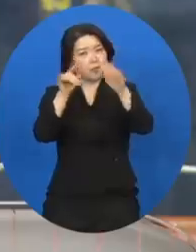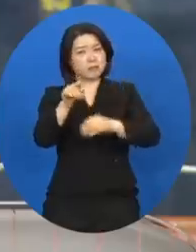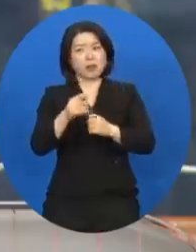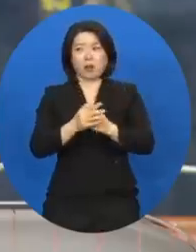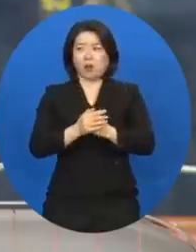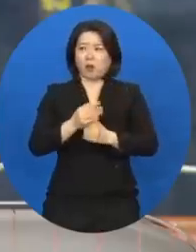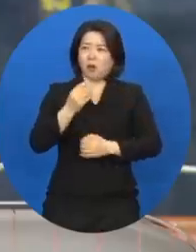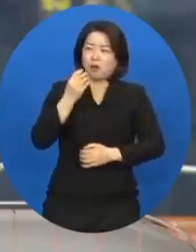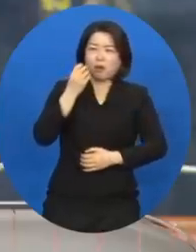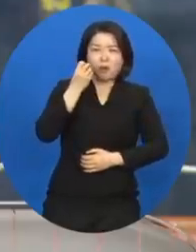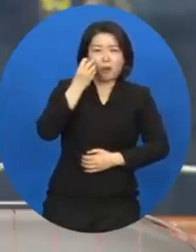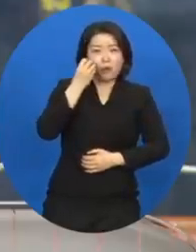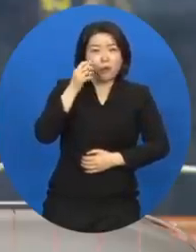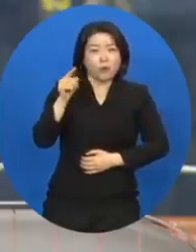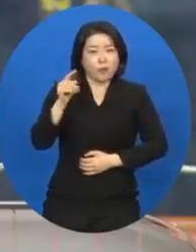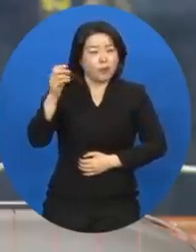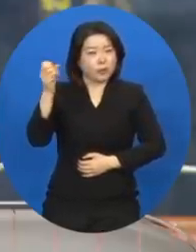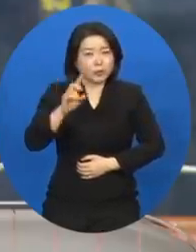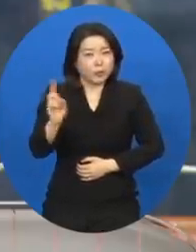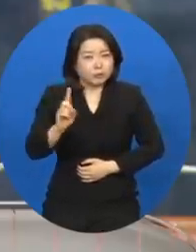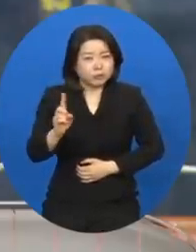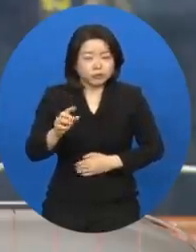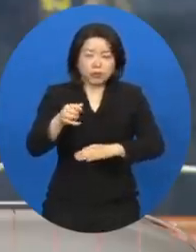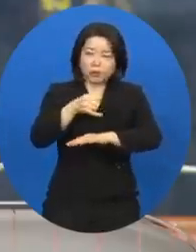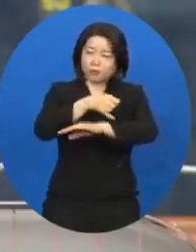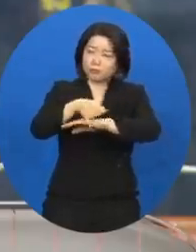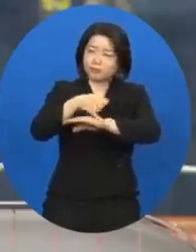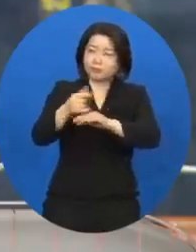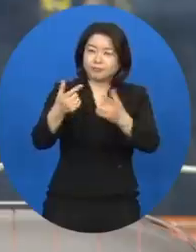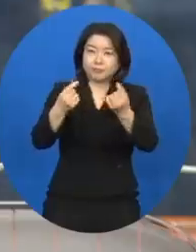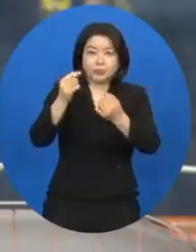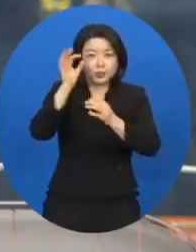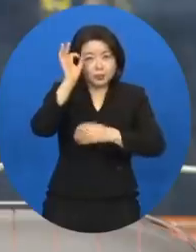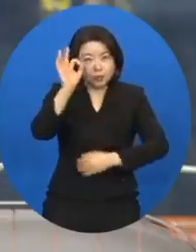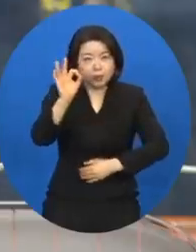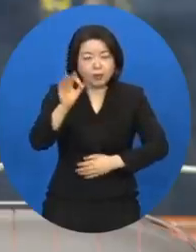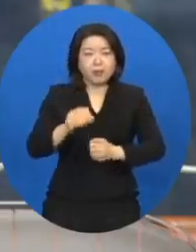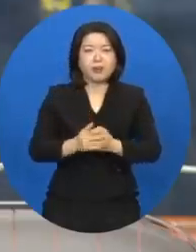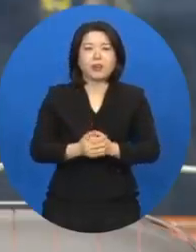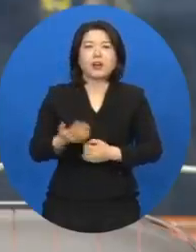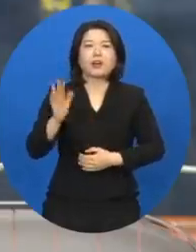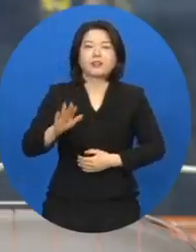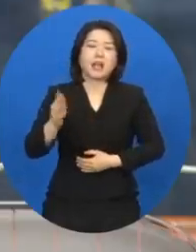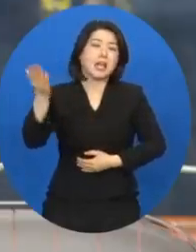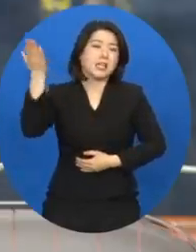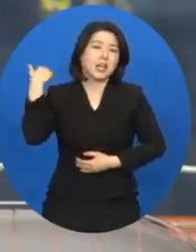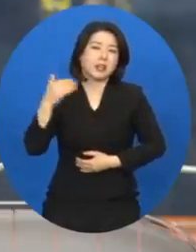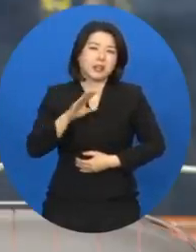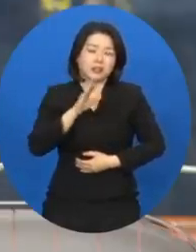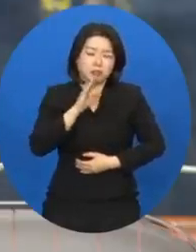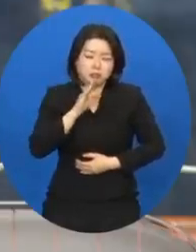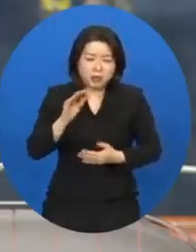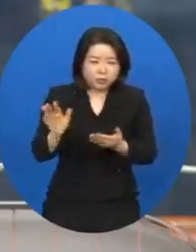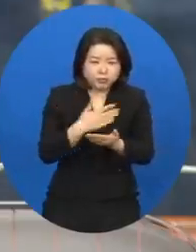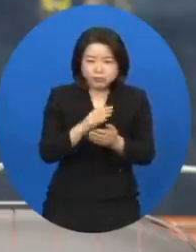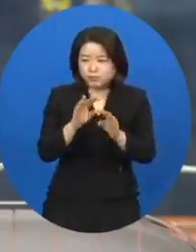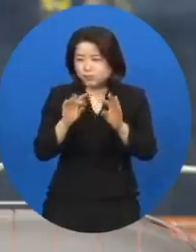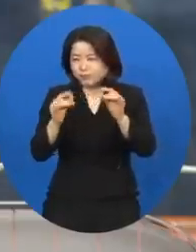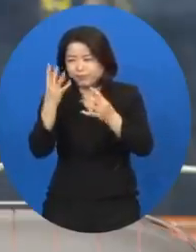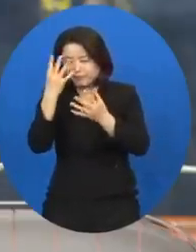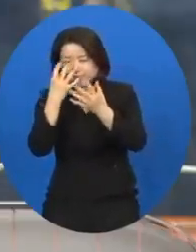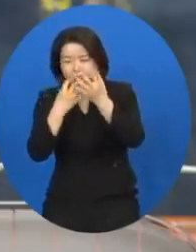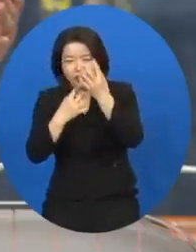그것도 또 하나의 또 무슨 디자인 같이도 보이겠지만 정말 썰렁하고 황량했던